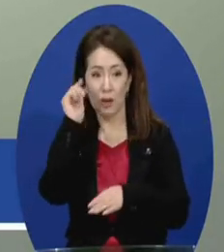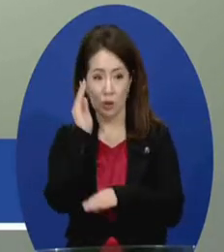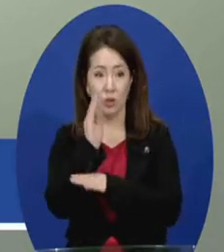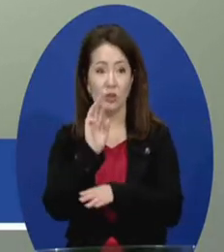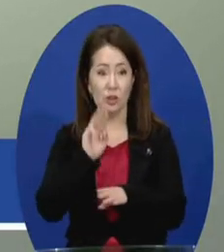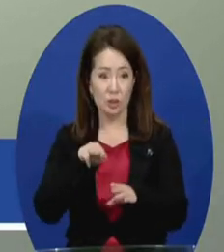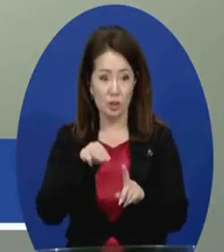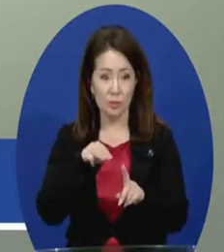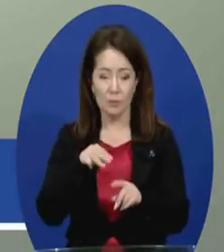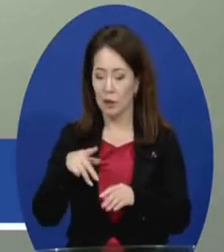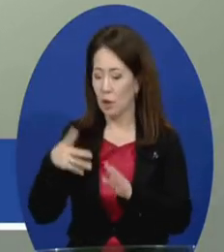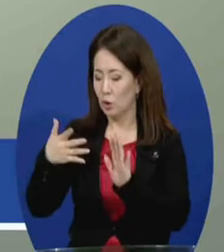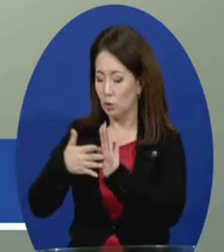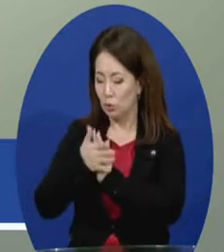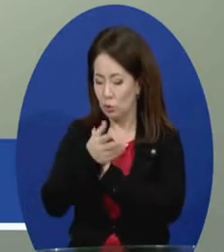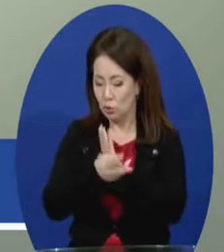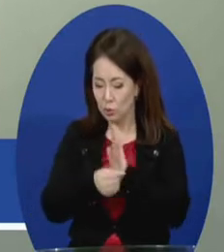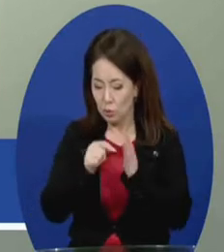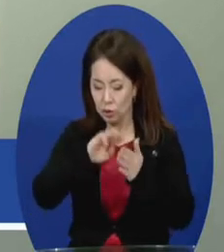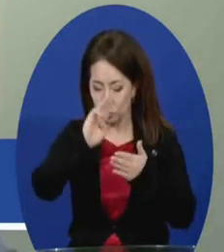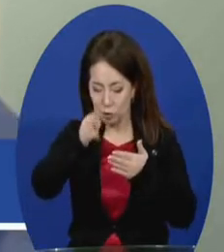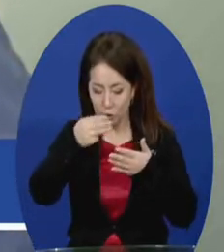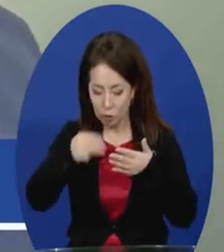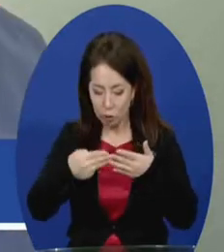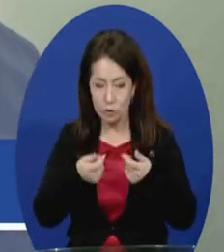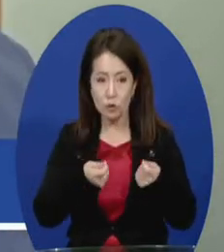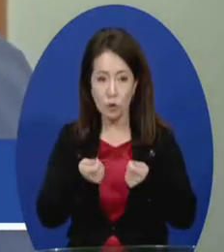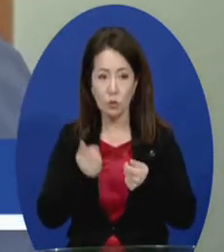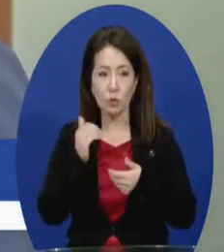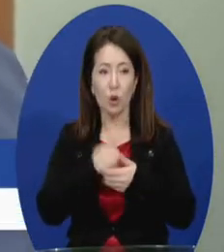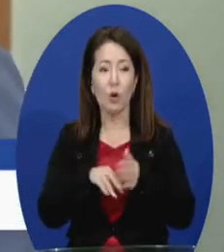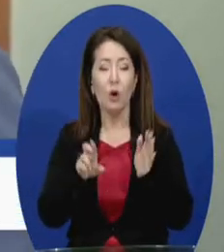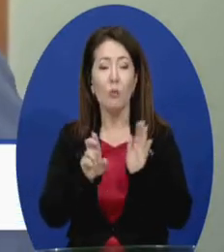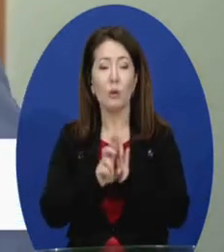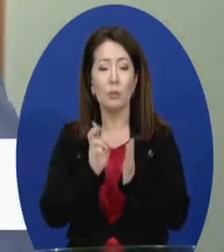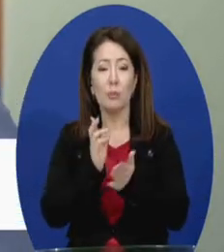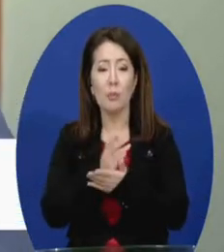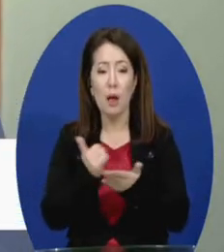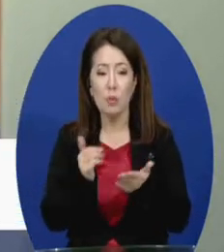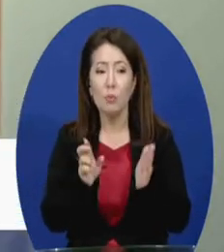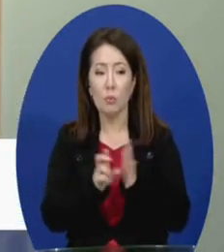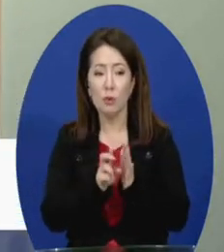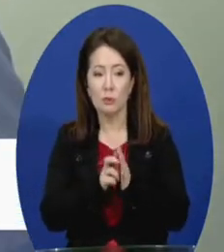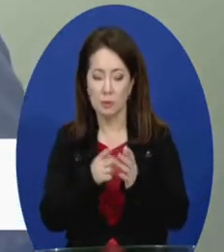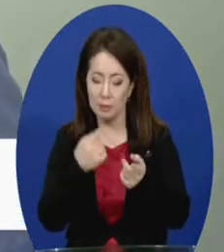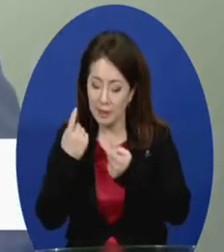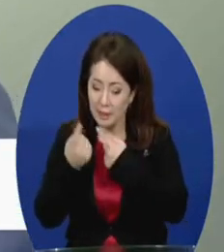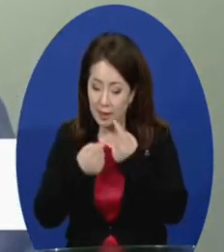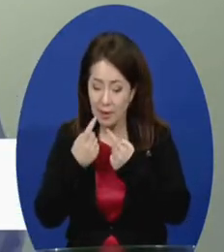болж байгаа одоо төсвийн тоцтгол болон зохицуулалт хийх боломжтой үүнийг